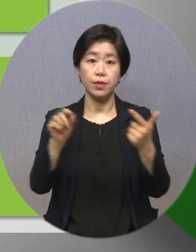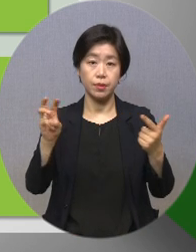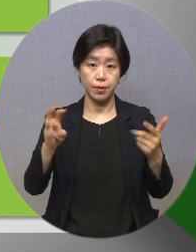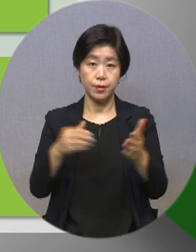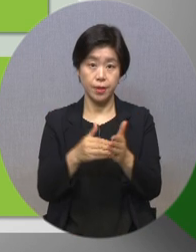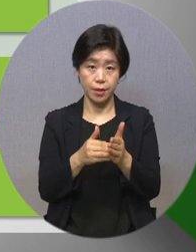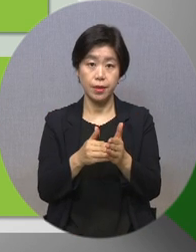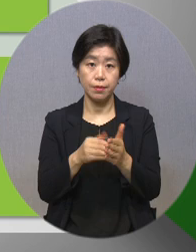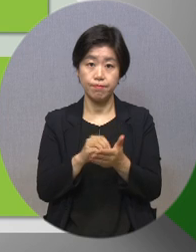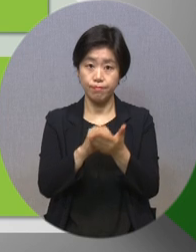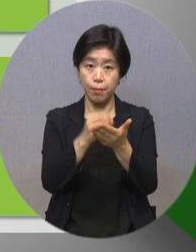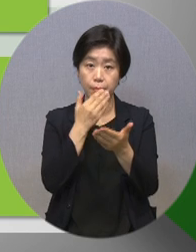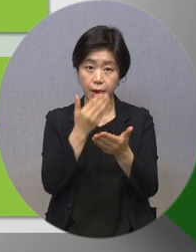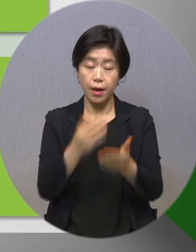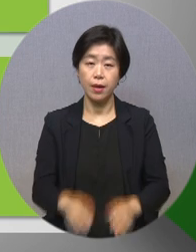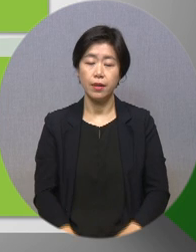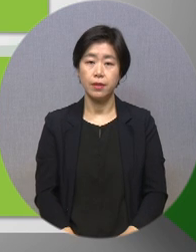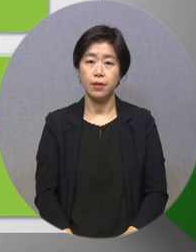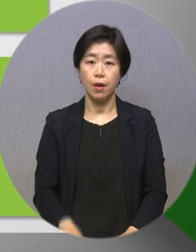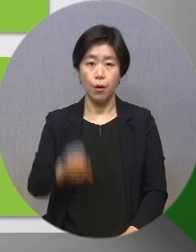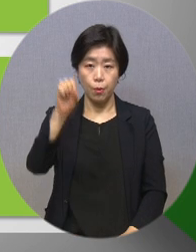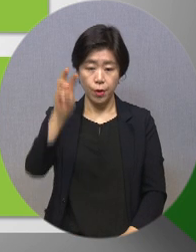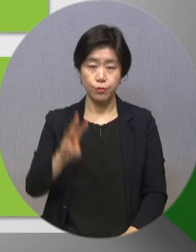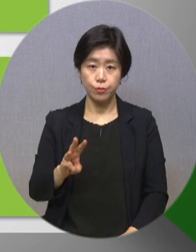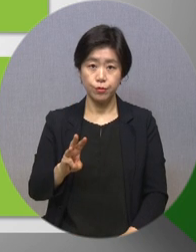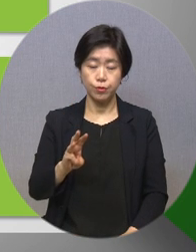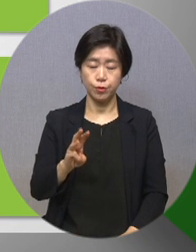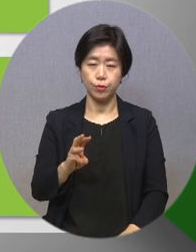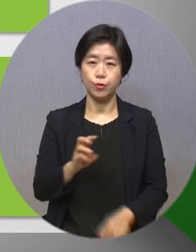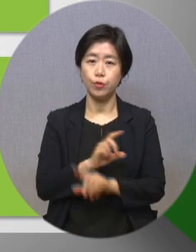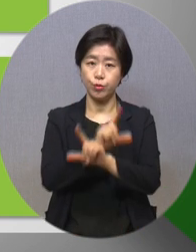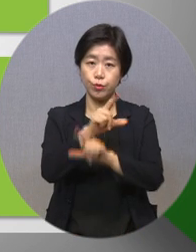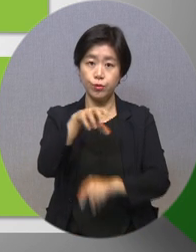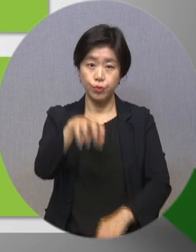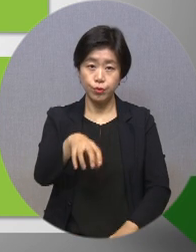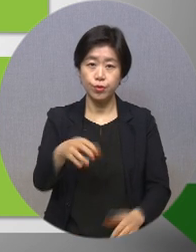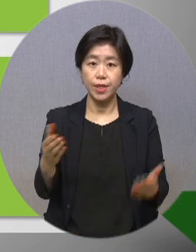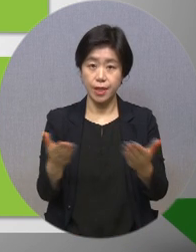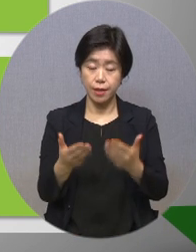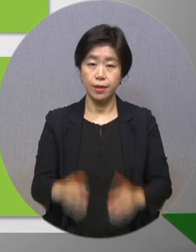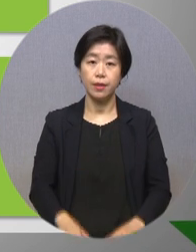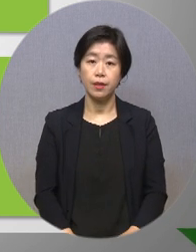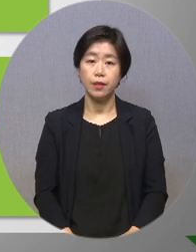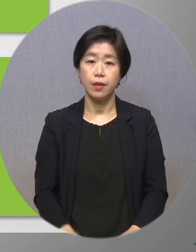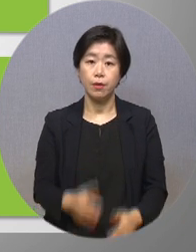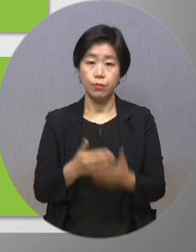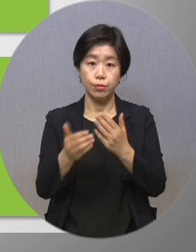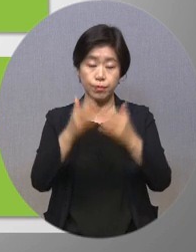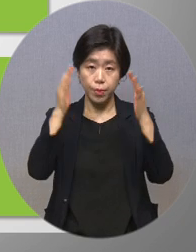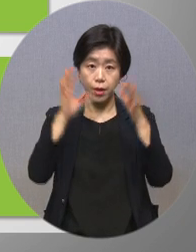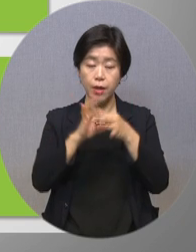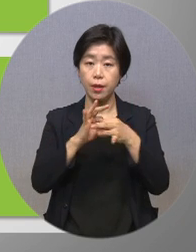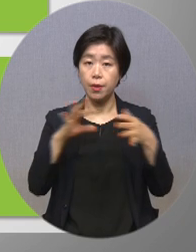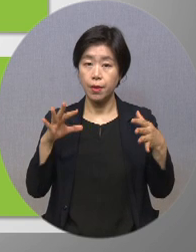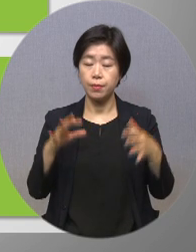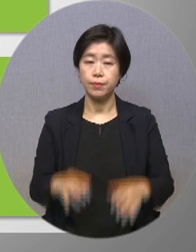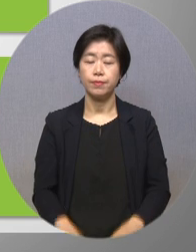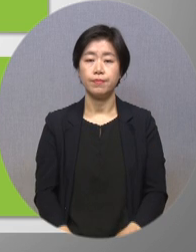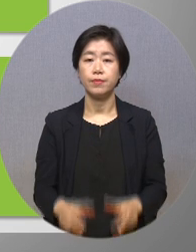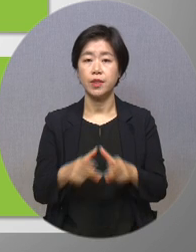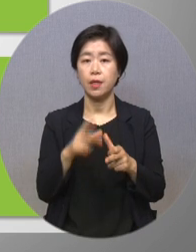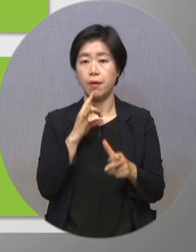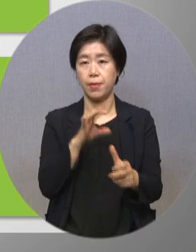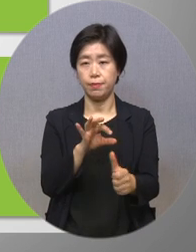30일까지며 근무지는 광주광역시 북구입니다. 경력과 학력은 무관하며 상용직을 채용합니다.